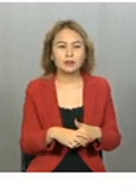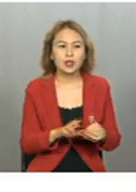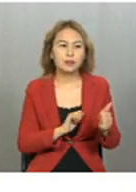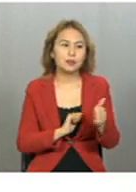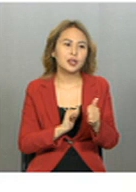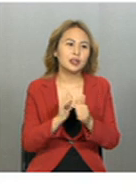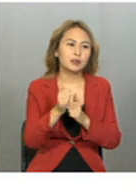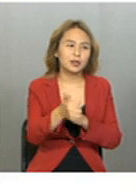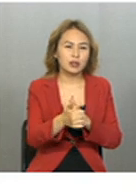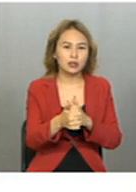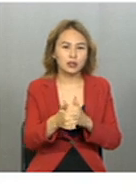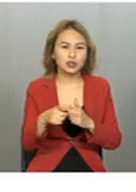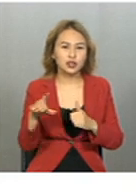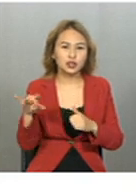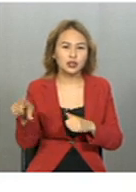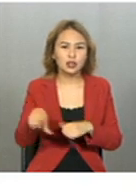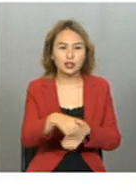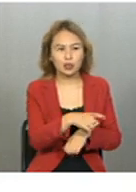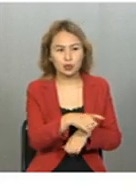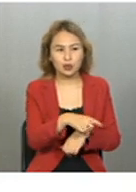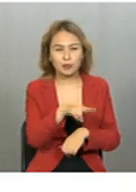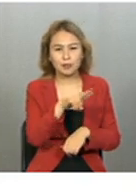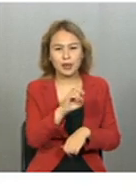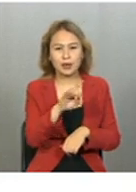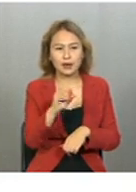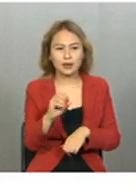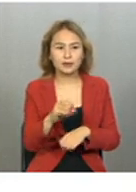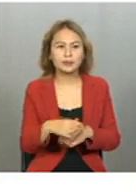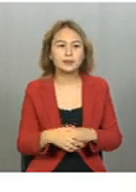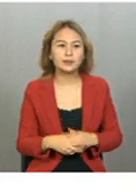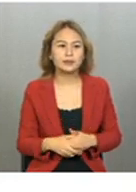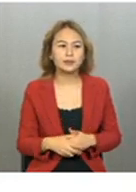Перебежал через дорогу. Приставка «пере».